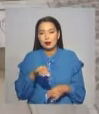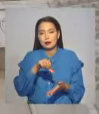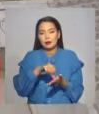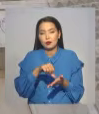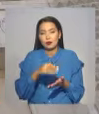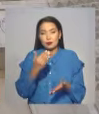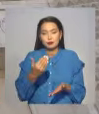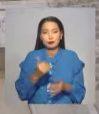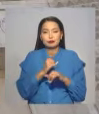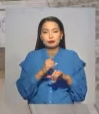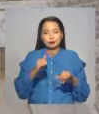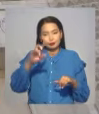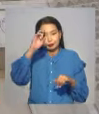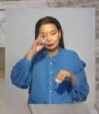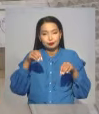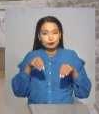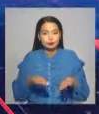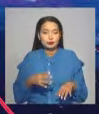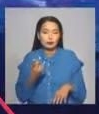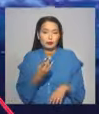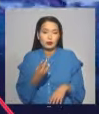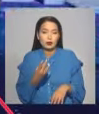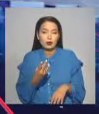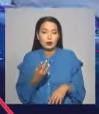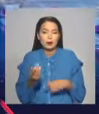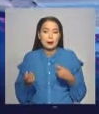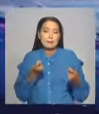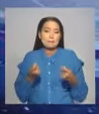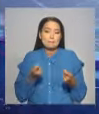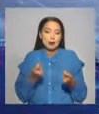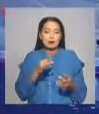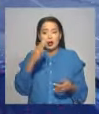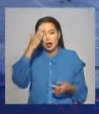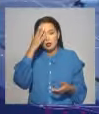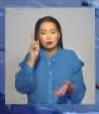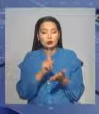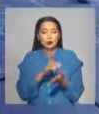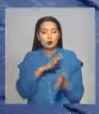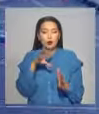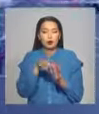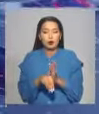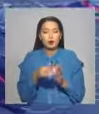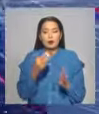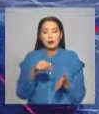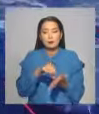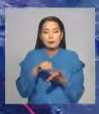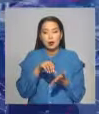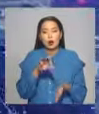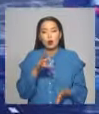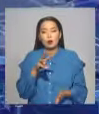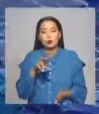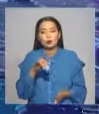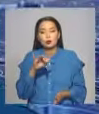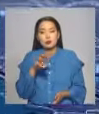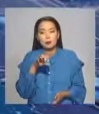выработки государственных решений, заявил Касым-Жомарт Токаев. Правительству Якимам необходимо включить представителей омбудсмена во все консультативные органы. Основная